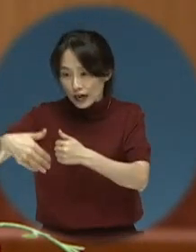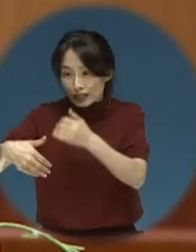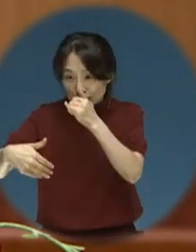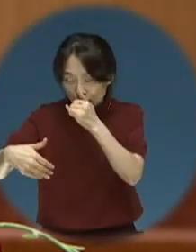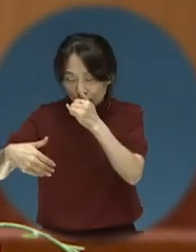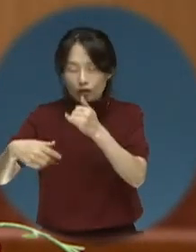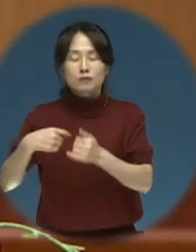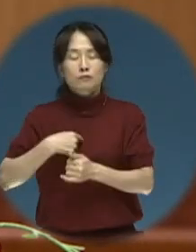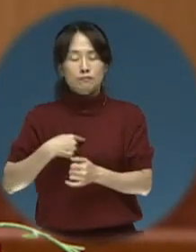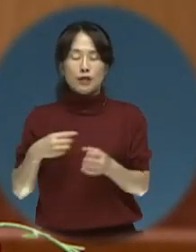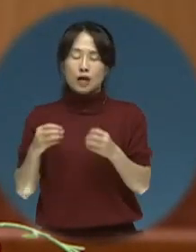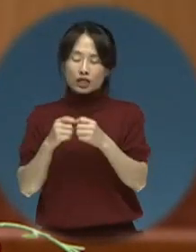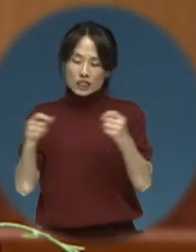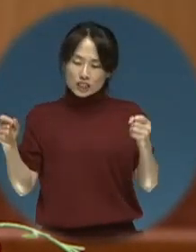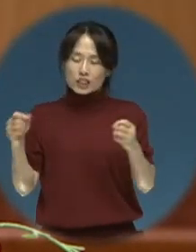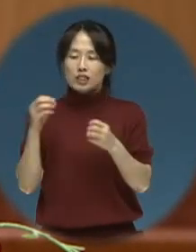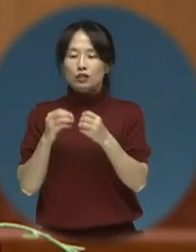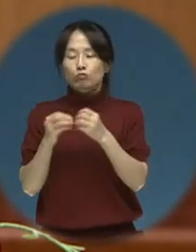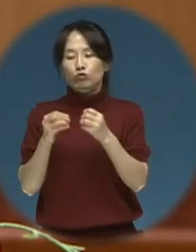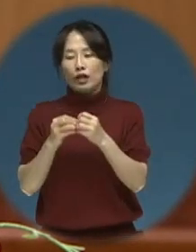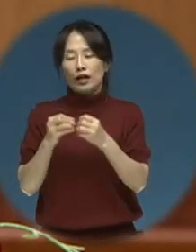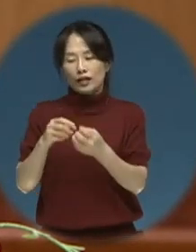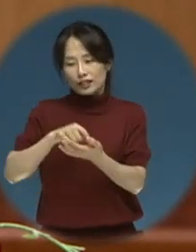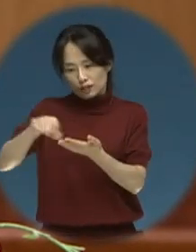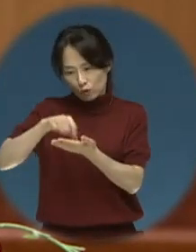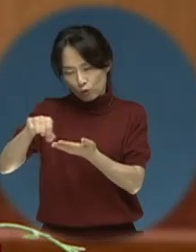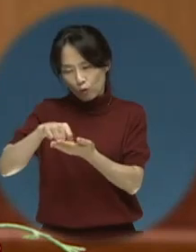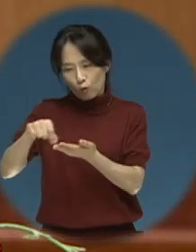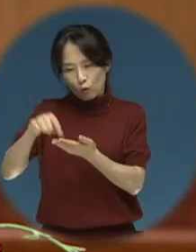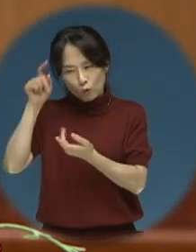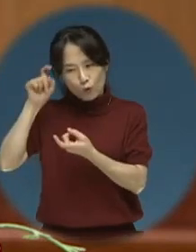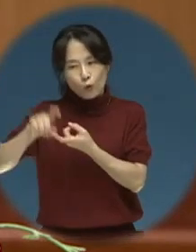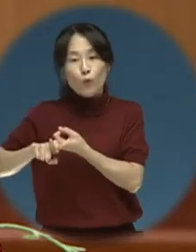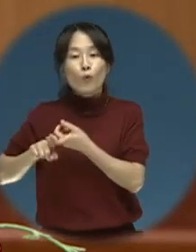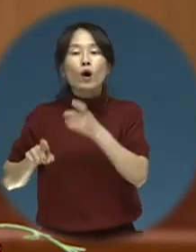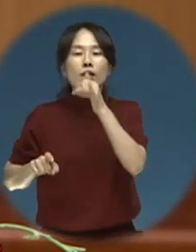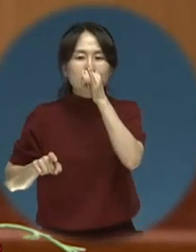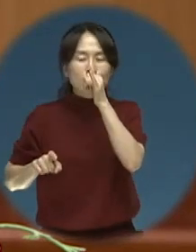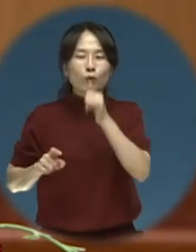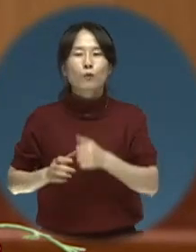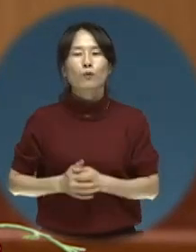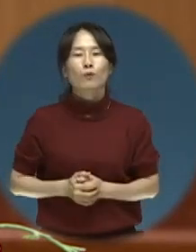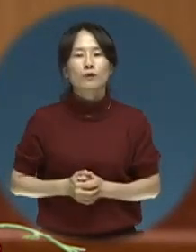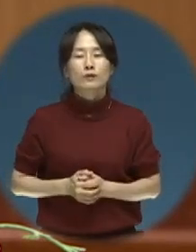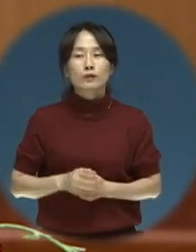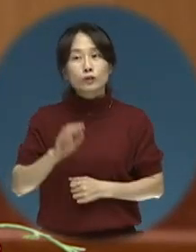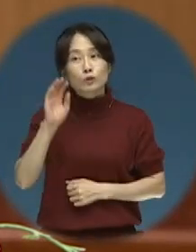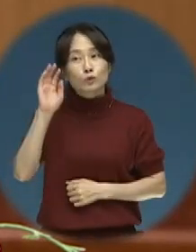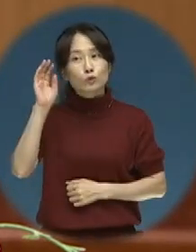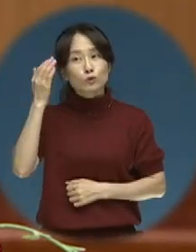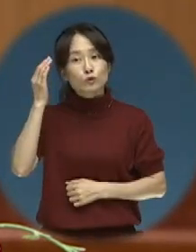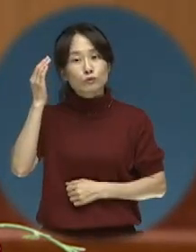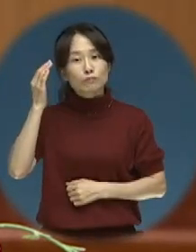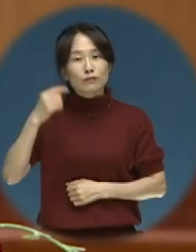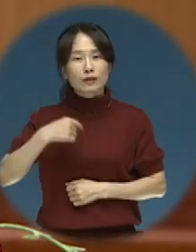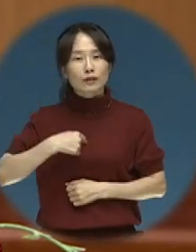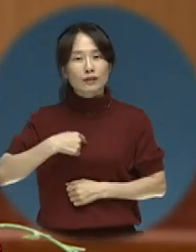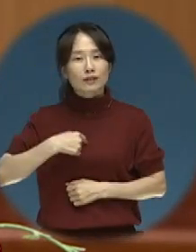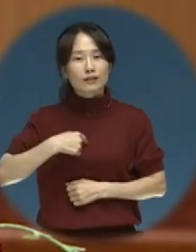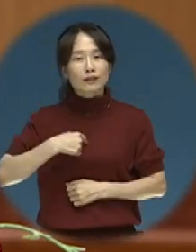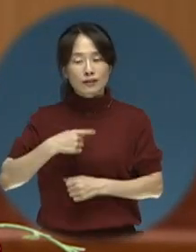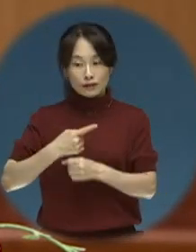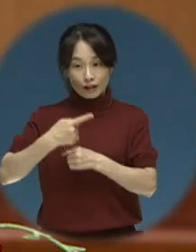이걸 써야겠다. 뭐 이제 이런 걸 이제 그러면 그 최근에는 제가 이제 내년에